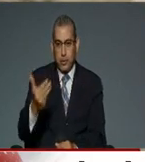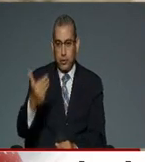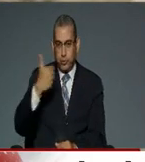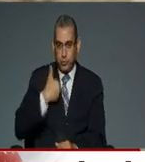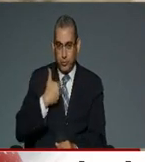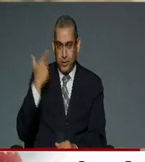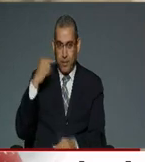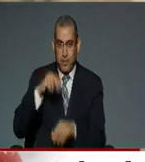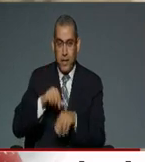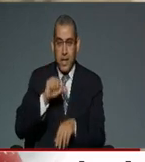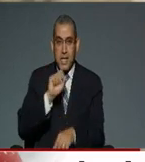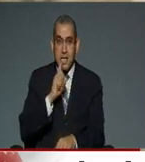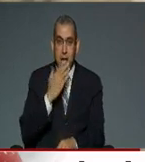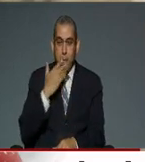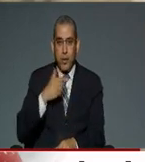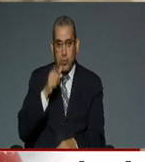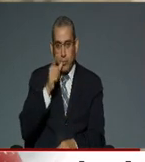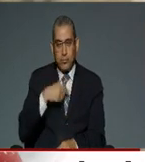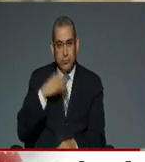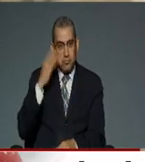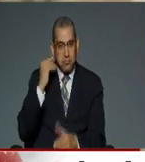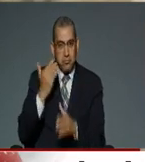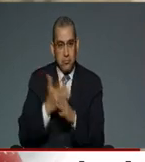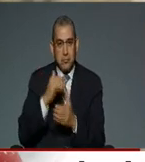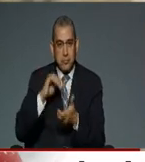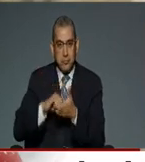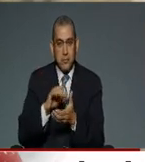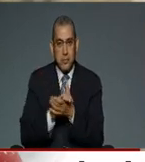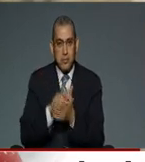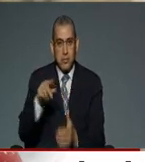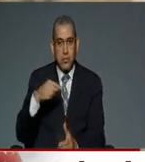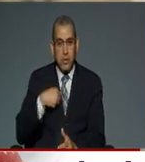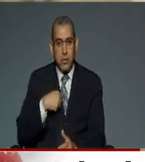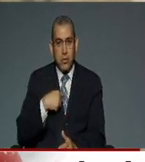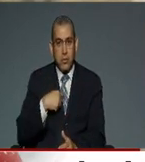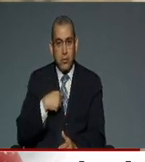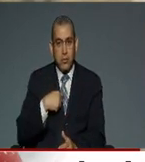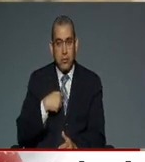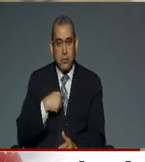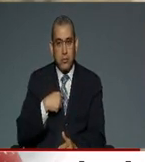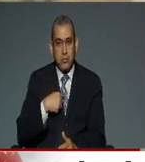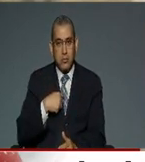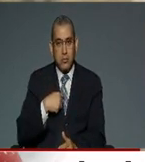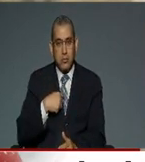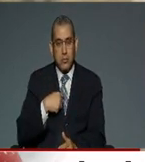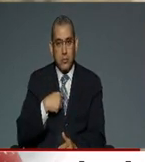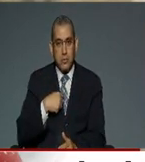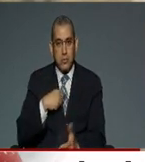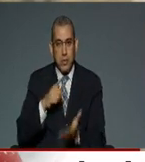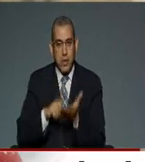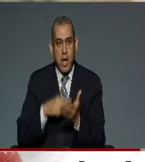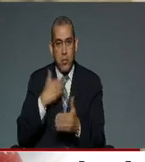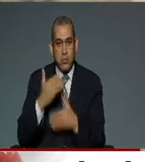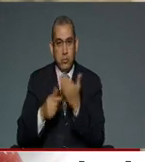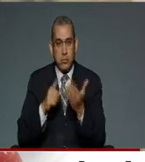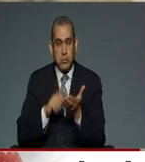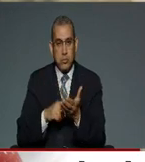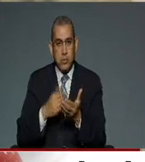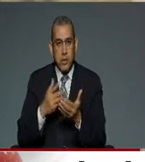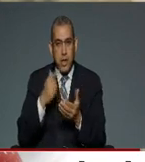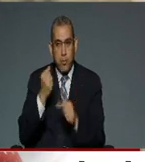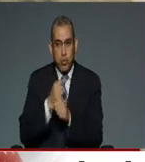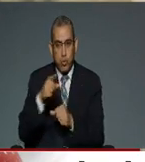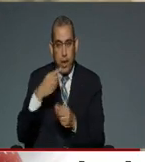2022، وقد وقعنا اليوم عدة اتفاقيات في غاية الأهمية، وخاصة اتفاقية التجارة